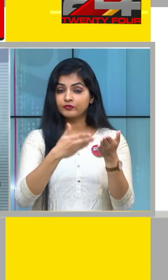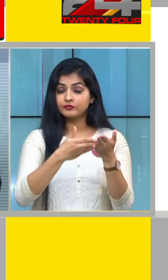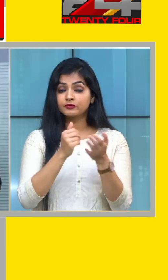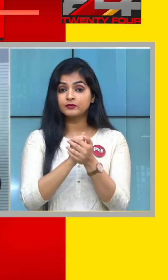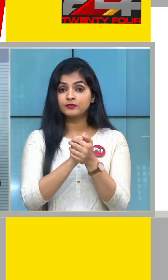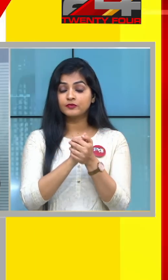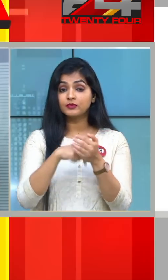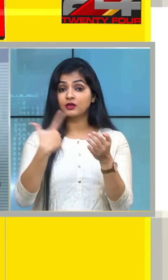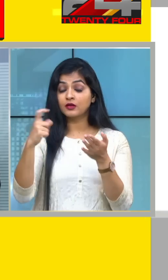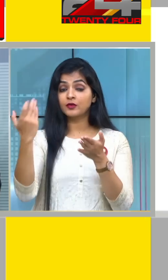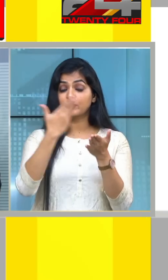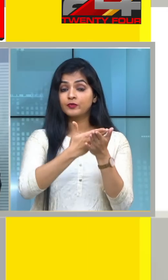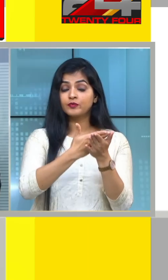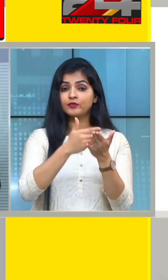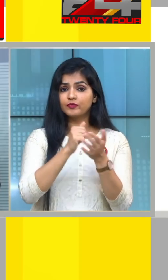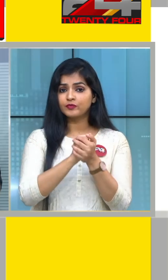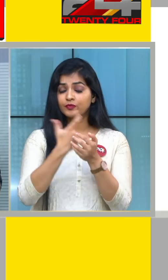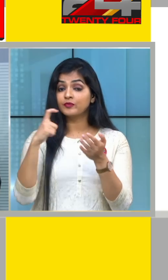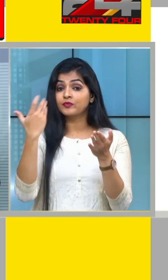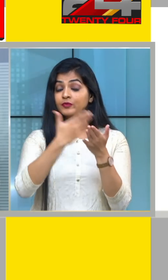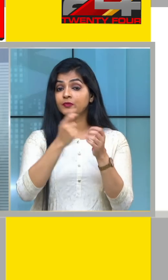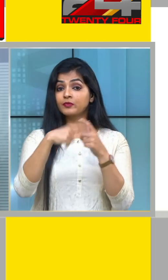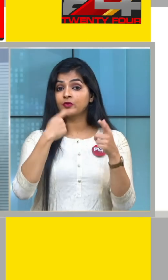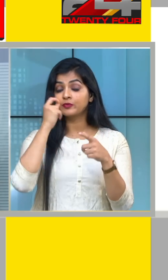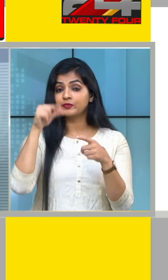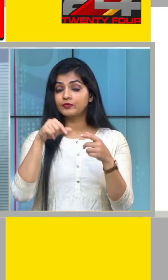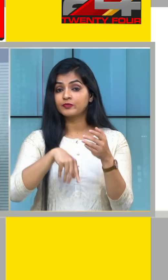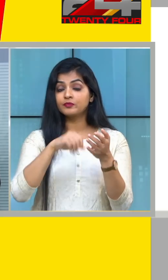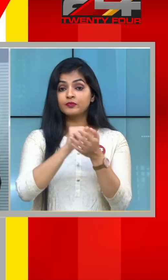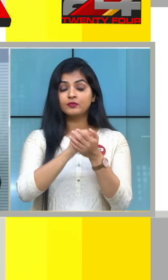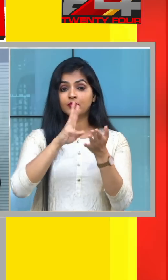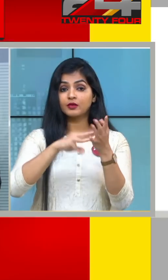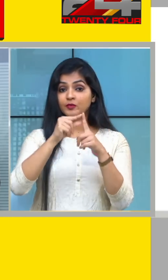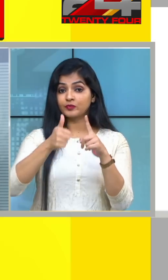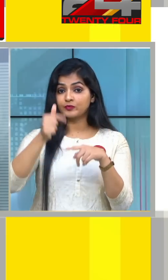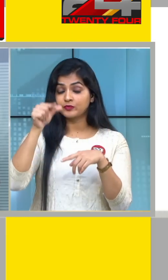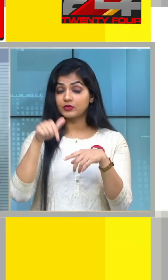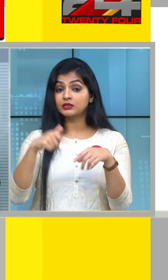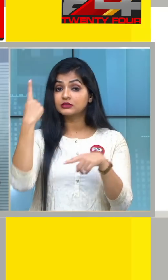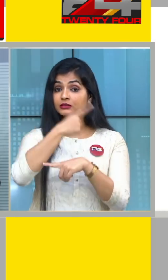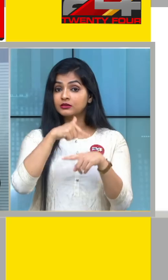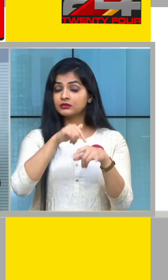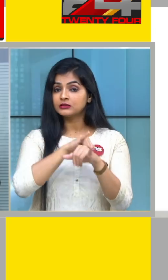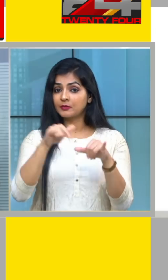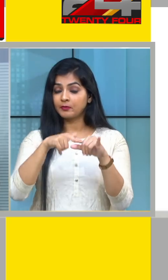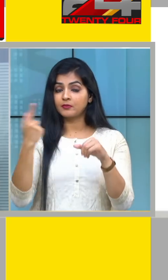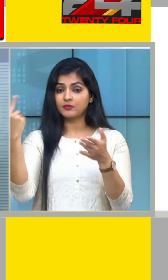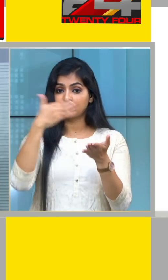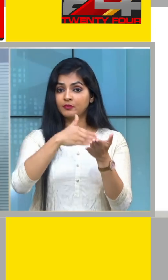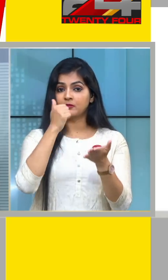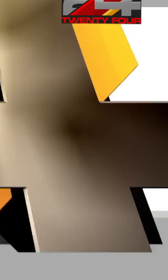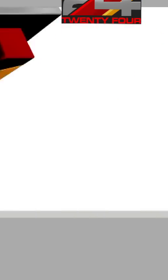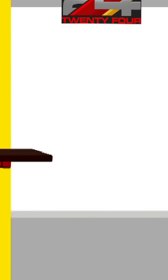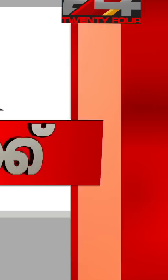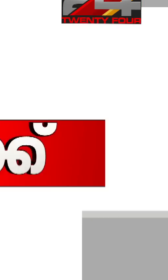ഈ പരാതി നൽകിയ മഹുവ മൊയ്ത്ര MP-യോടും അതേ ദിവസം എത്താനായി ലോക്പാൽ ആവശ്യപ്പെട്ടിട്ടുണ്ട്.